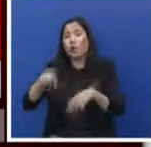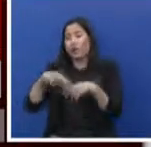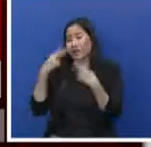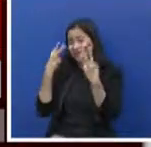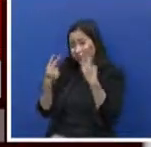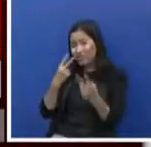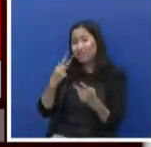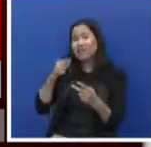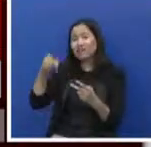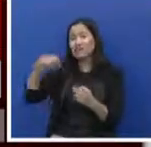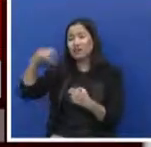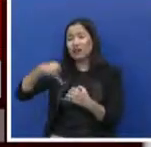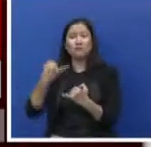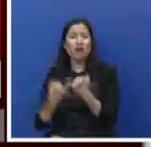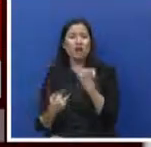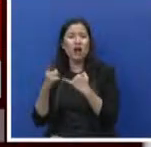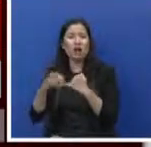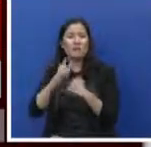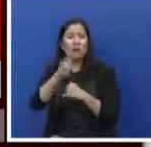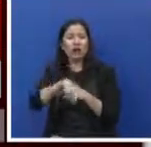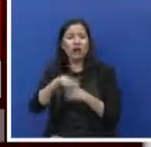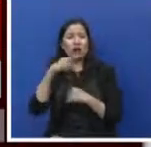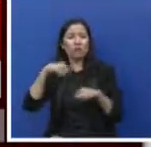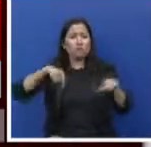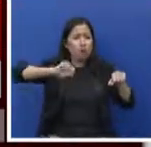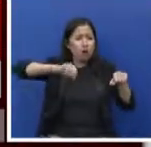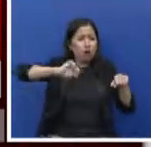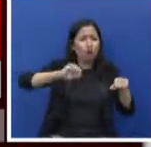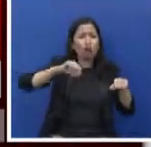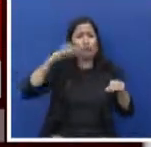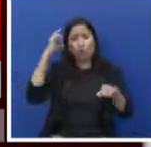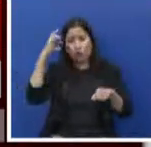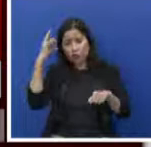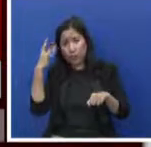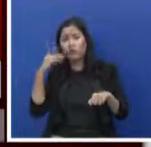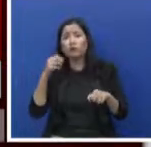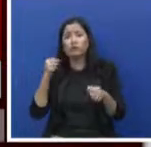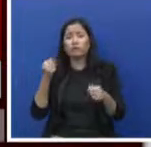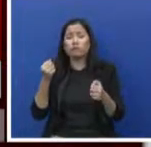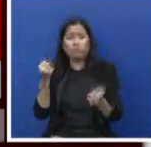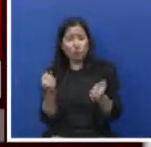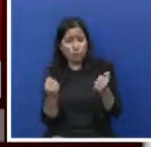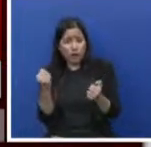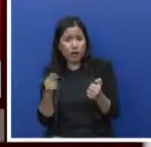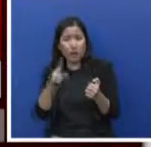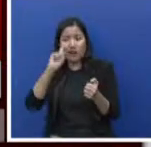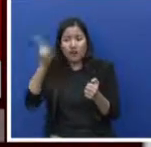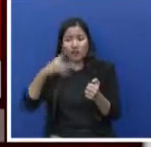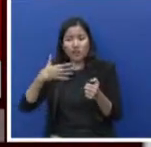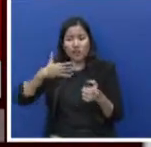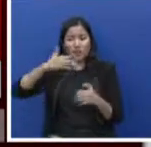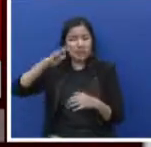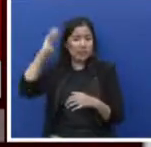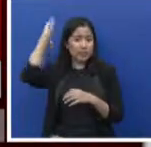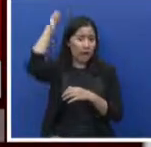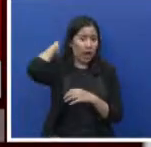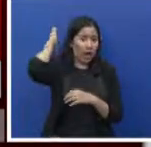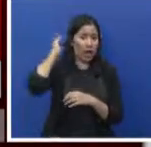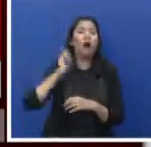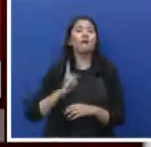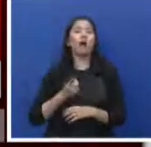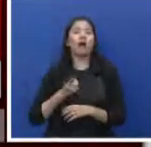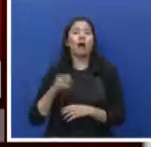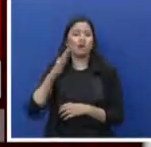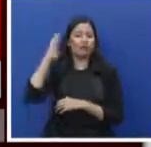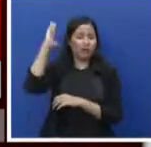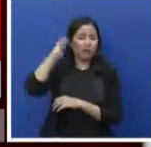perhatikan misalnya akhir-akhir ini memakai GoRide atau GoCar, sudah dilengkapi juga tuh sekat pengaman sesuai dengan standar yang kami